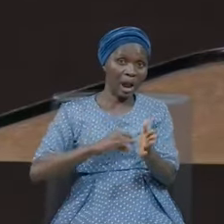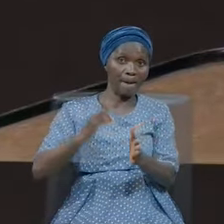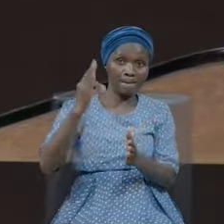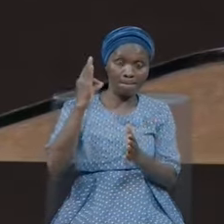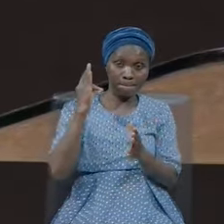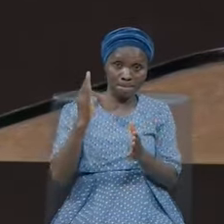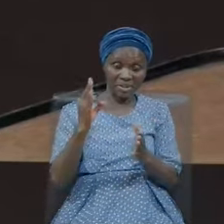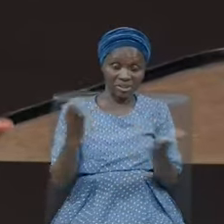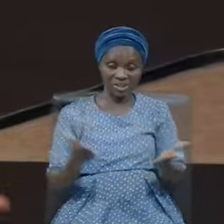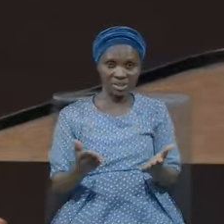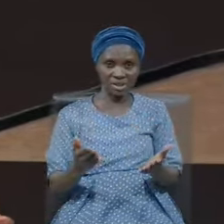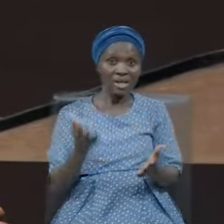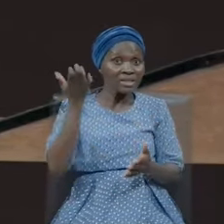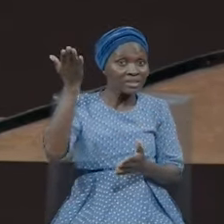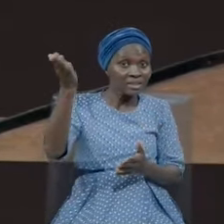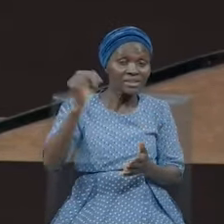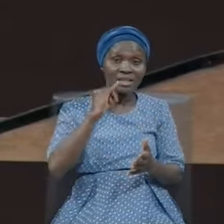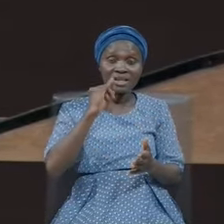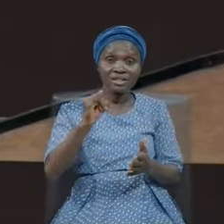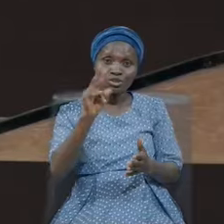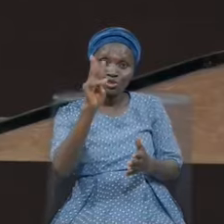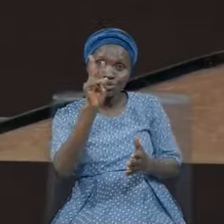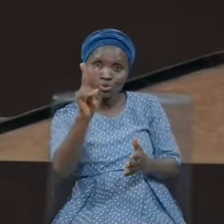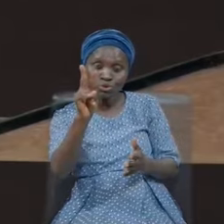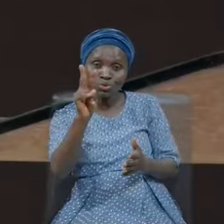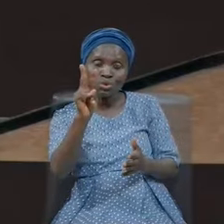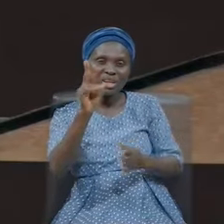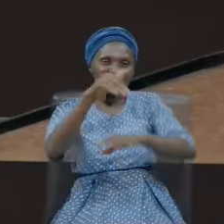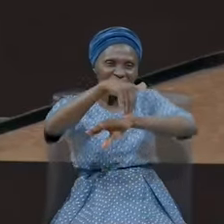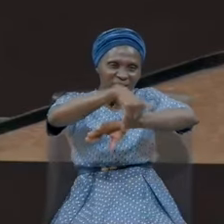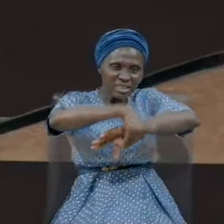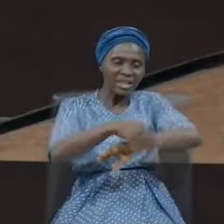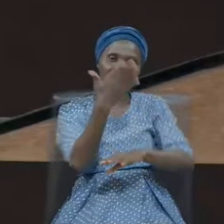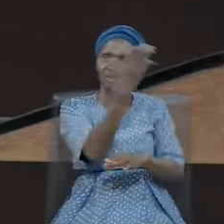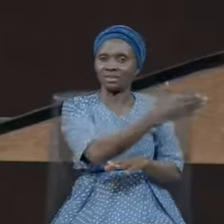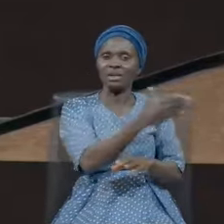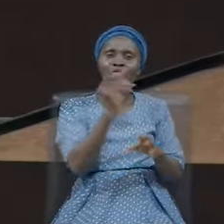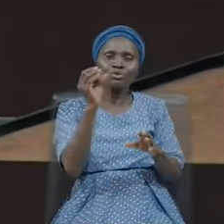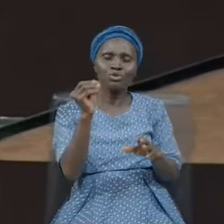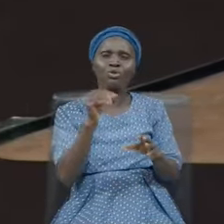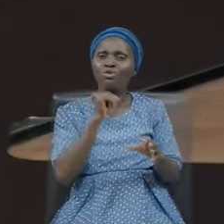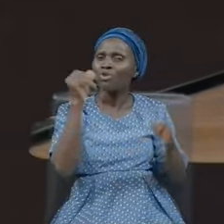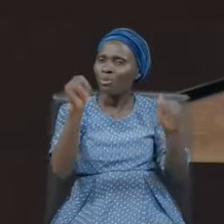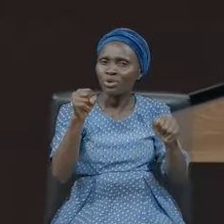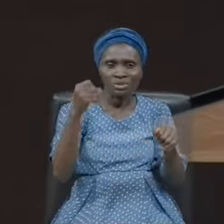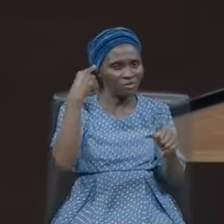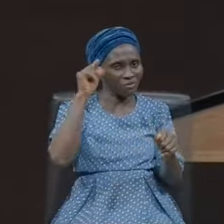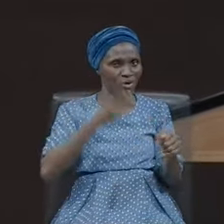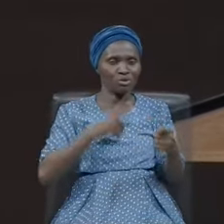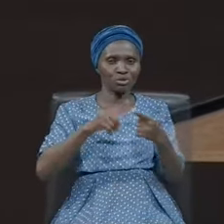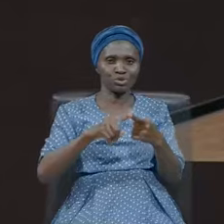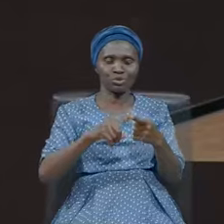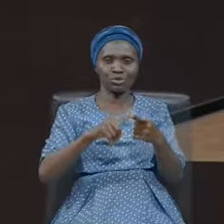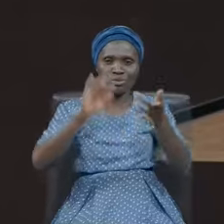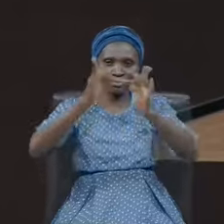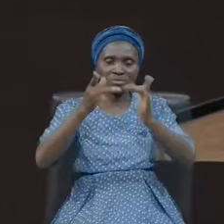à 2 heures le matin là-bas. Donc, on ne peut jamais transmettre ça. C'est à cause de l'écart horaire. Et après